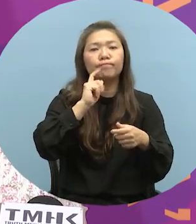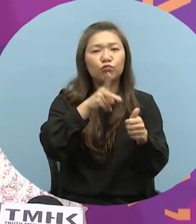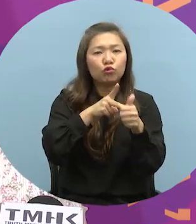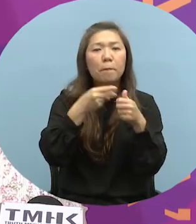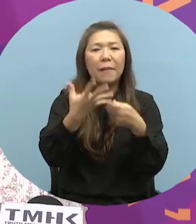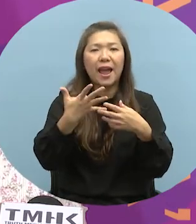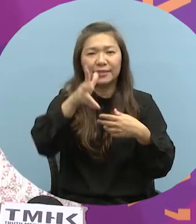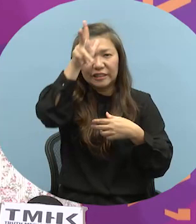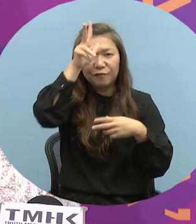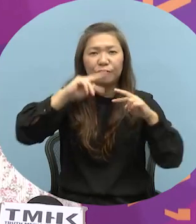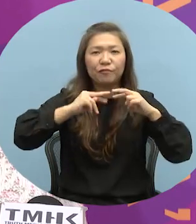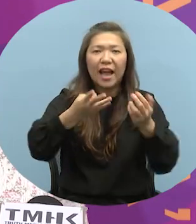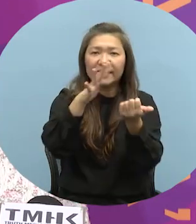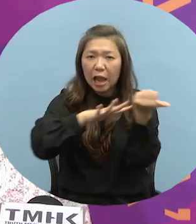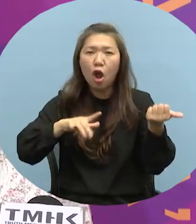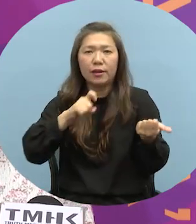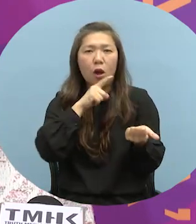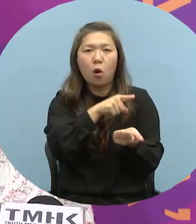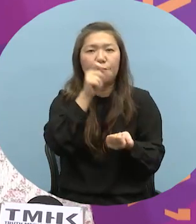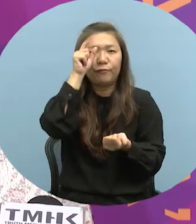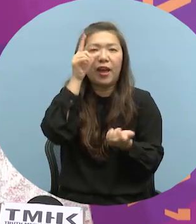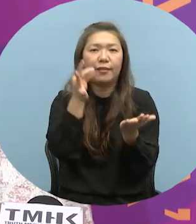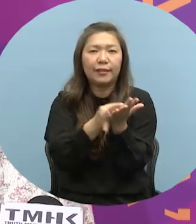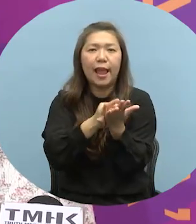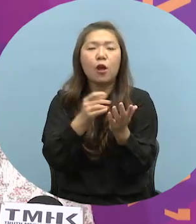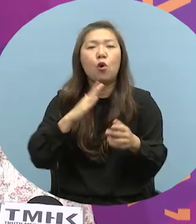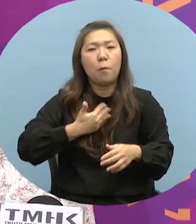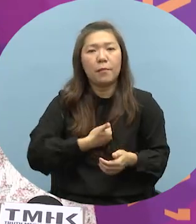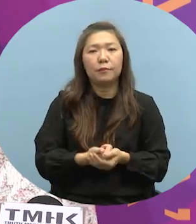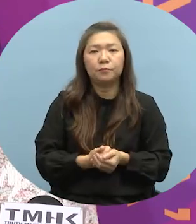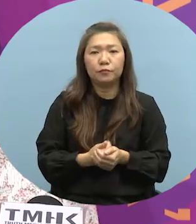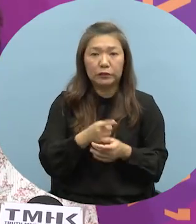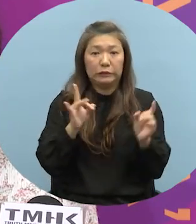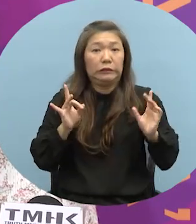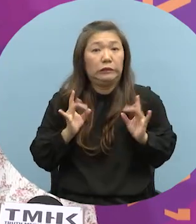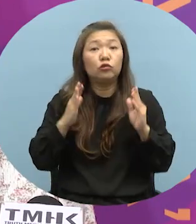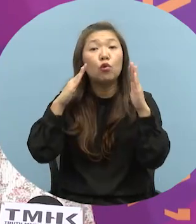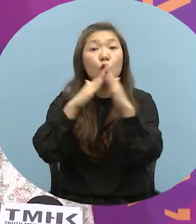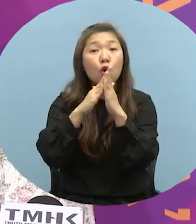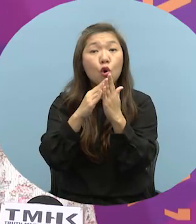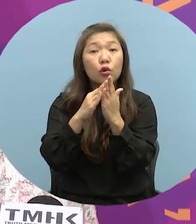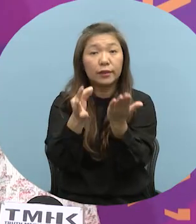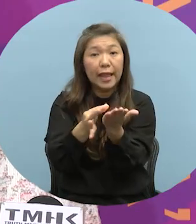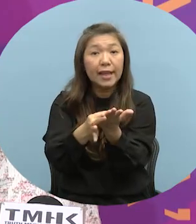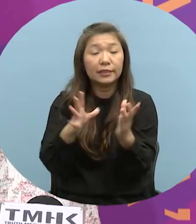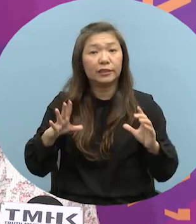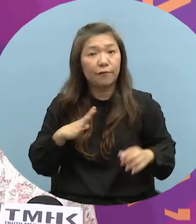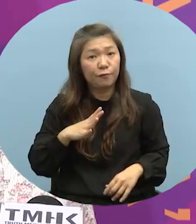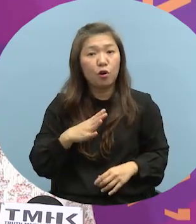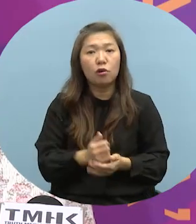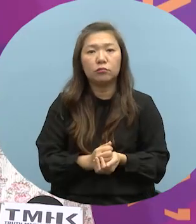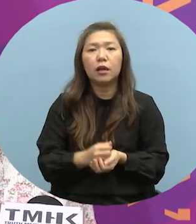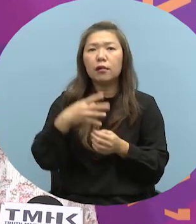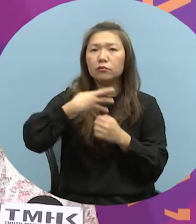府发展影响的中地业务经营者。私营房屋土地方面的情况，在第